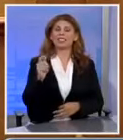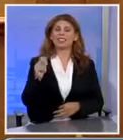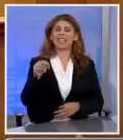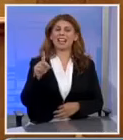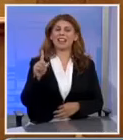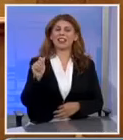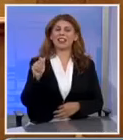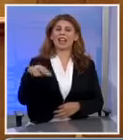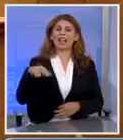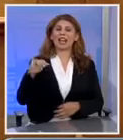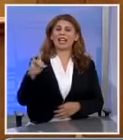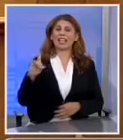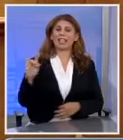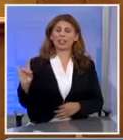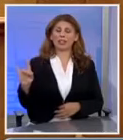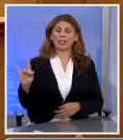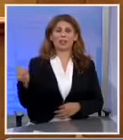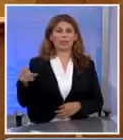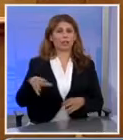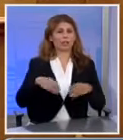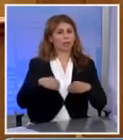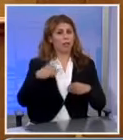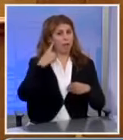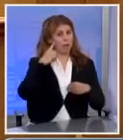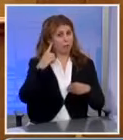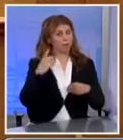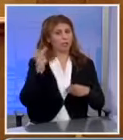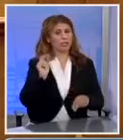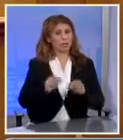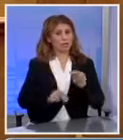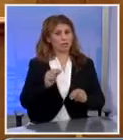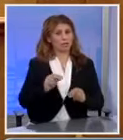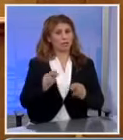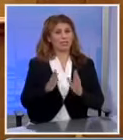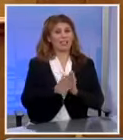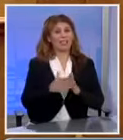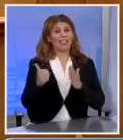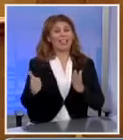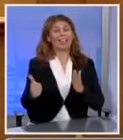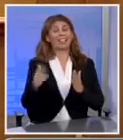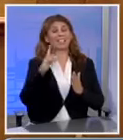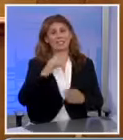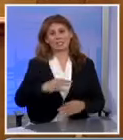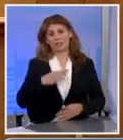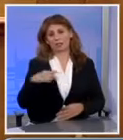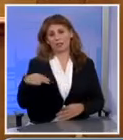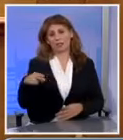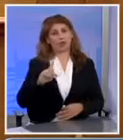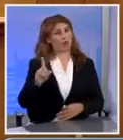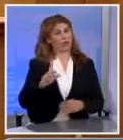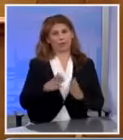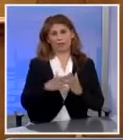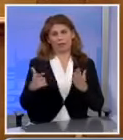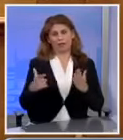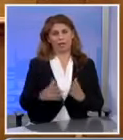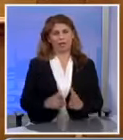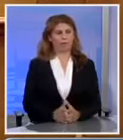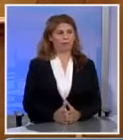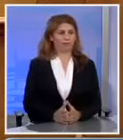κύριο Μακρυδημήτρη, είχε οθετήσει την άποψη για ψήφο στα 16, κυρίες και κύριοι συνάδελφοι, όχι στα 17.